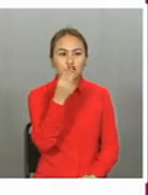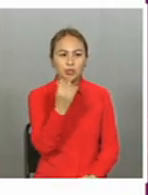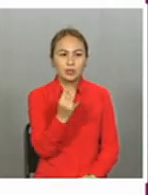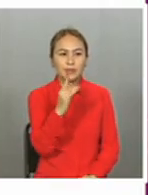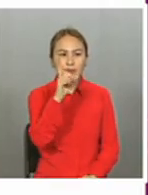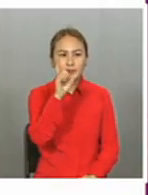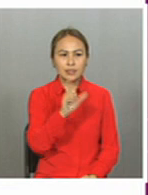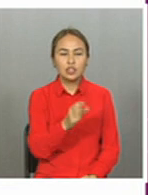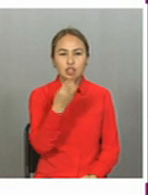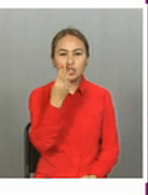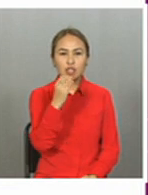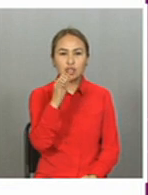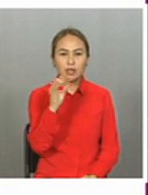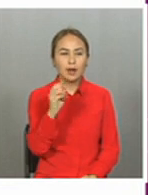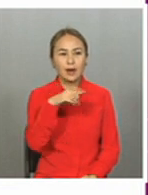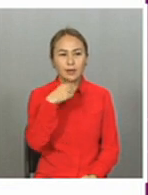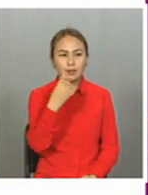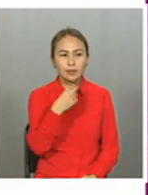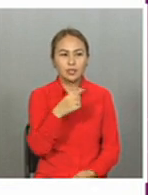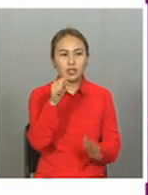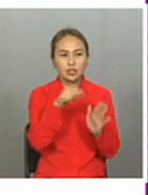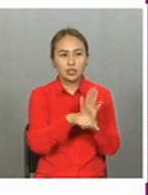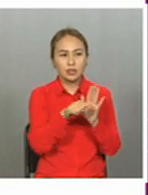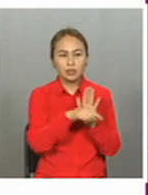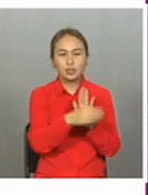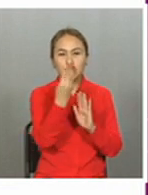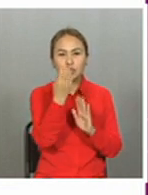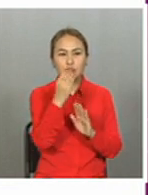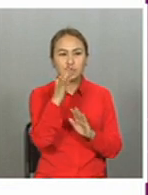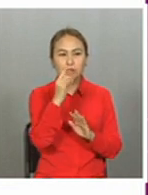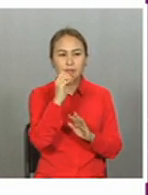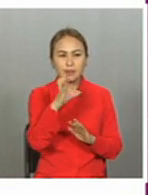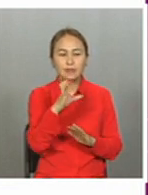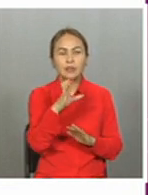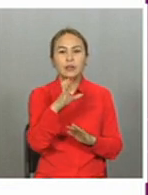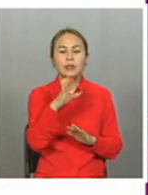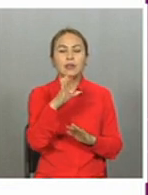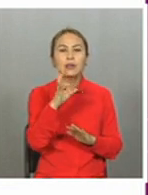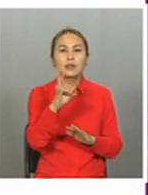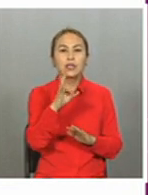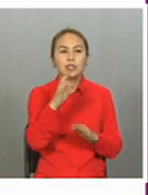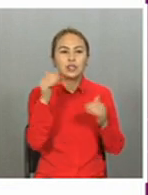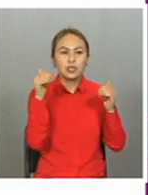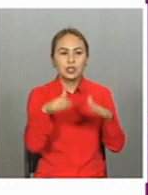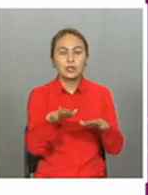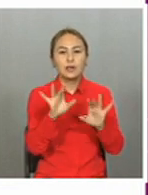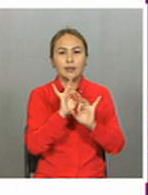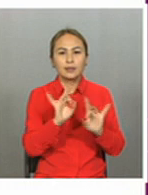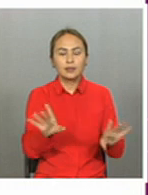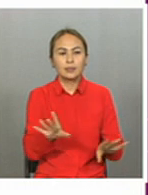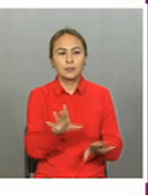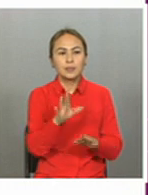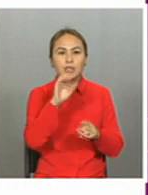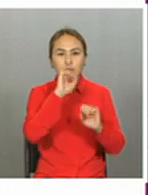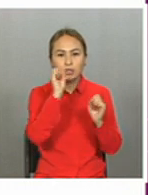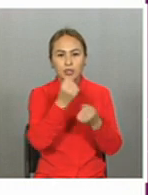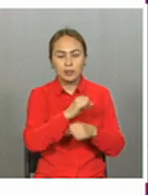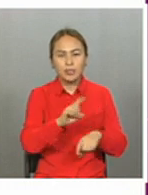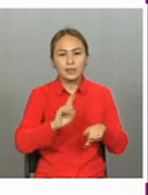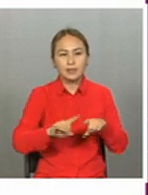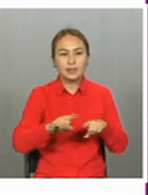айтты. Ішіндегі шежіресін шешіле айтты. Қане енді жылдамырақ айтып